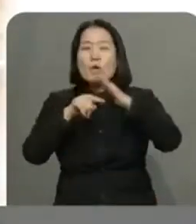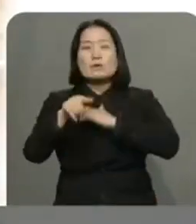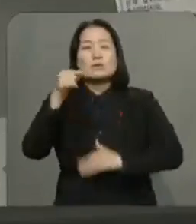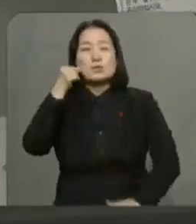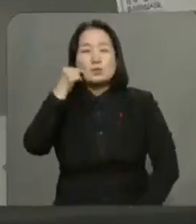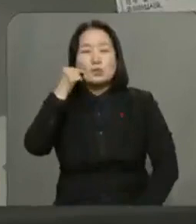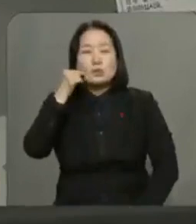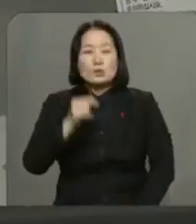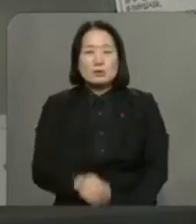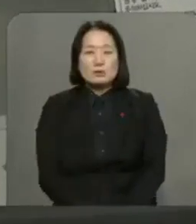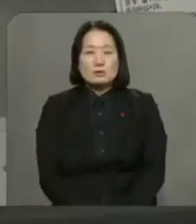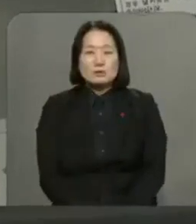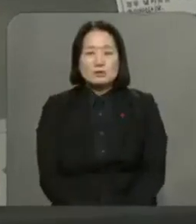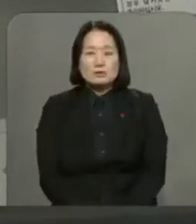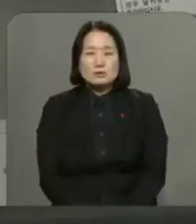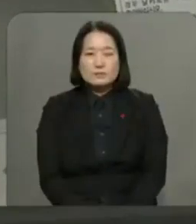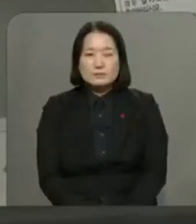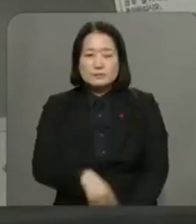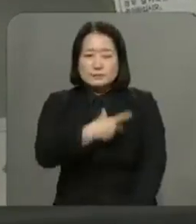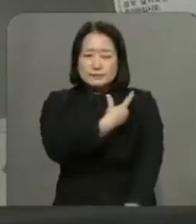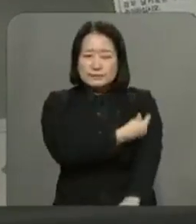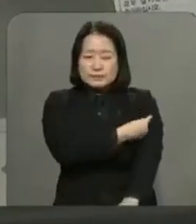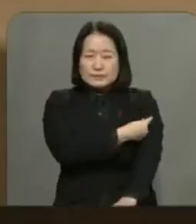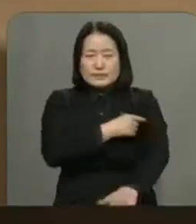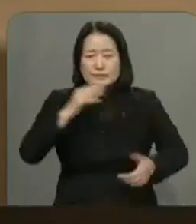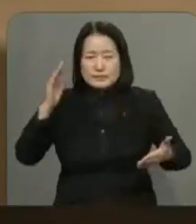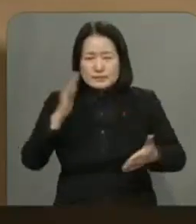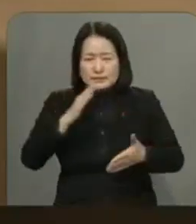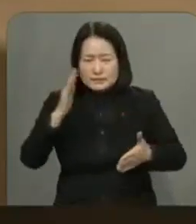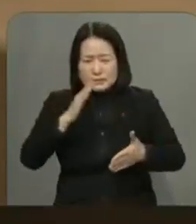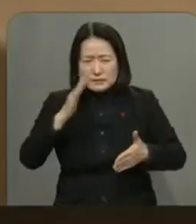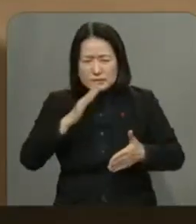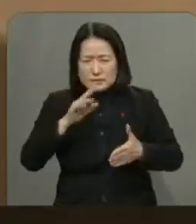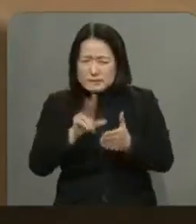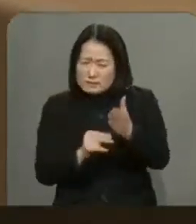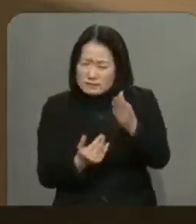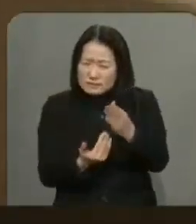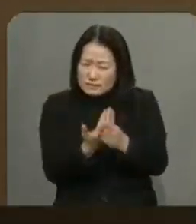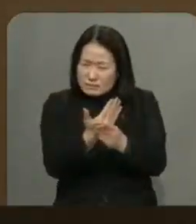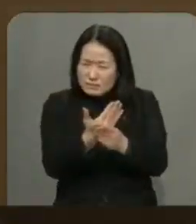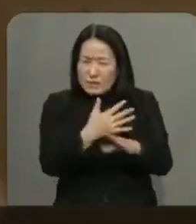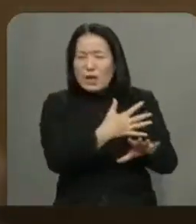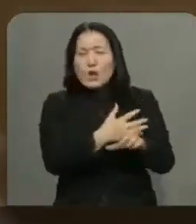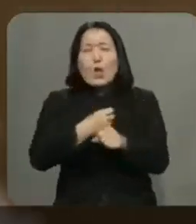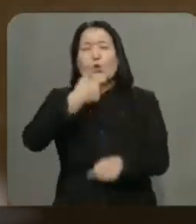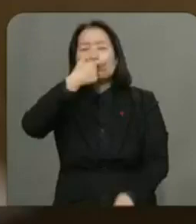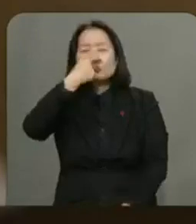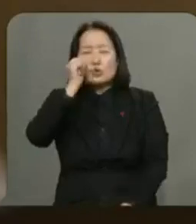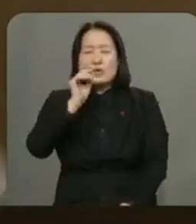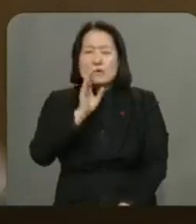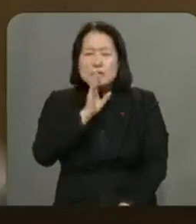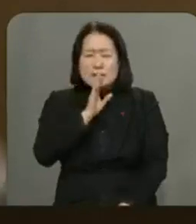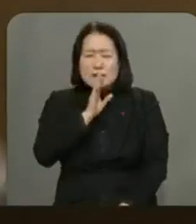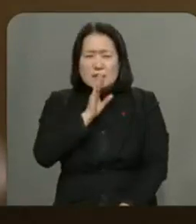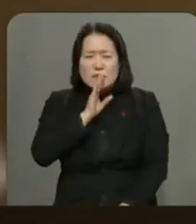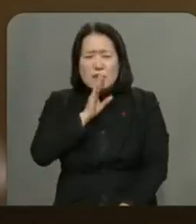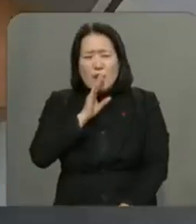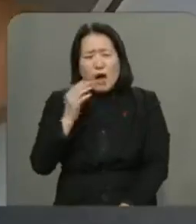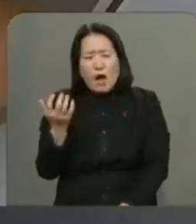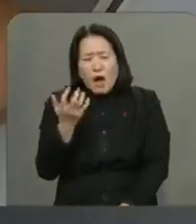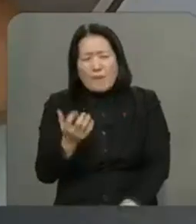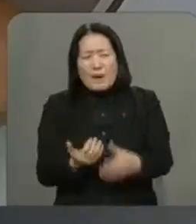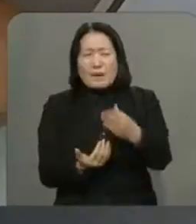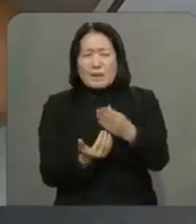있기 때문입니다 백신이 청소년들에게 미치는 영향에 대해 연구가 부족하고 실제 부작용 사례도 많은 상황에서